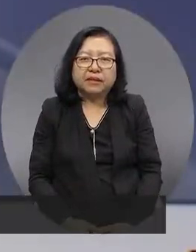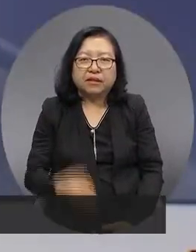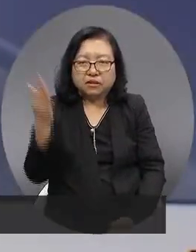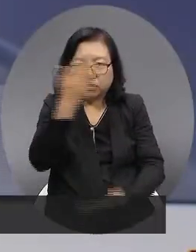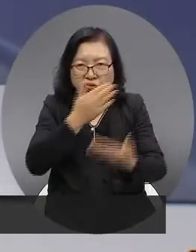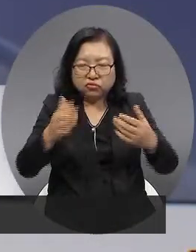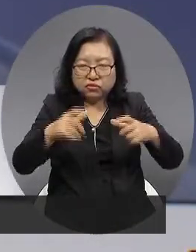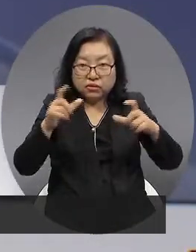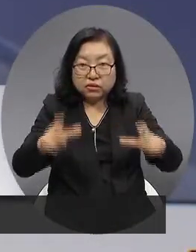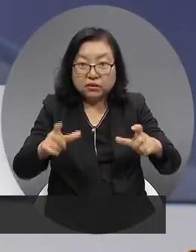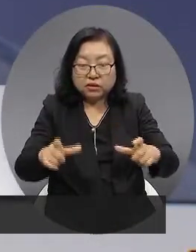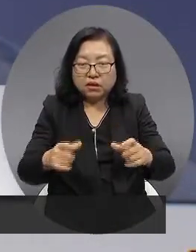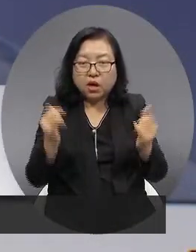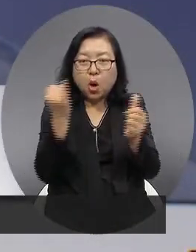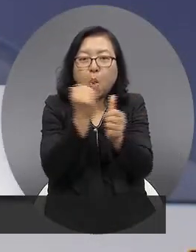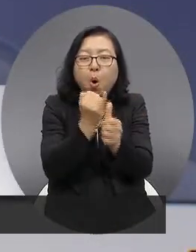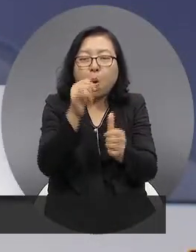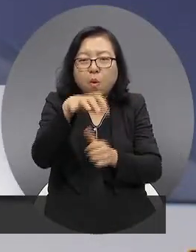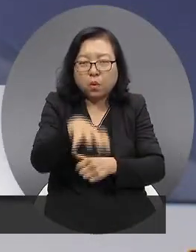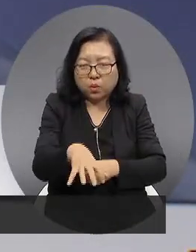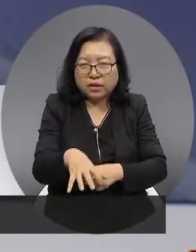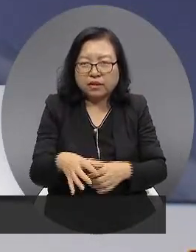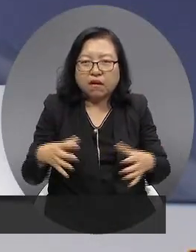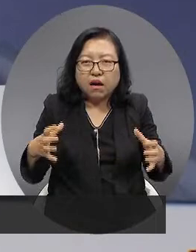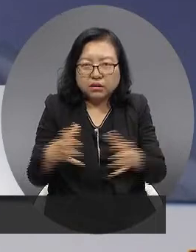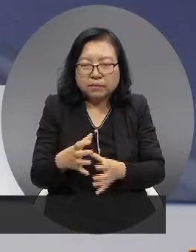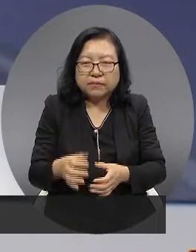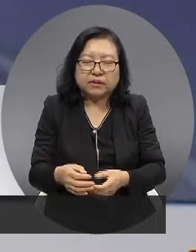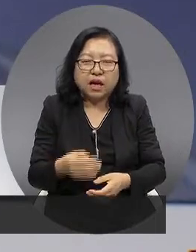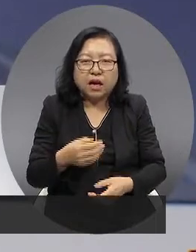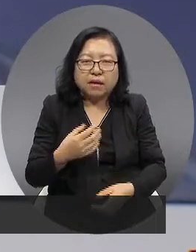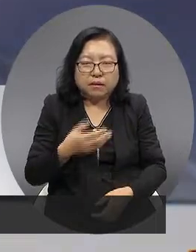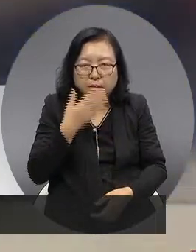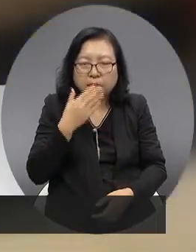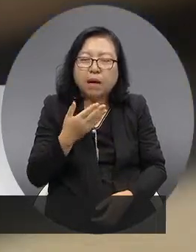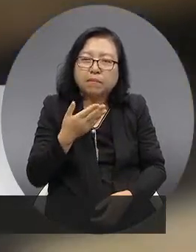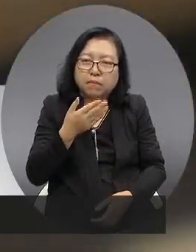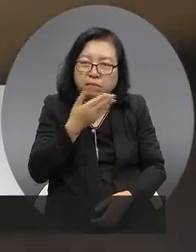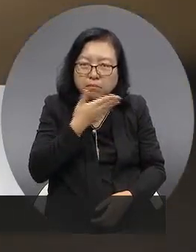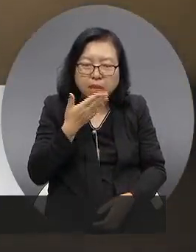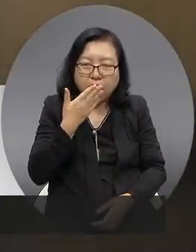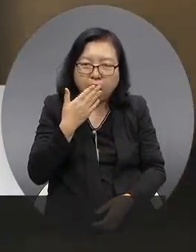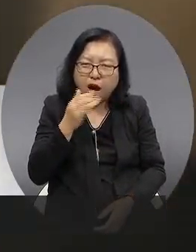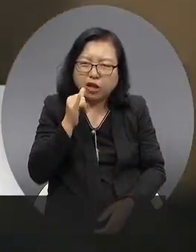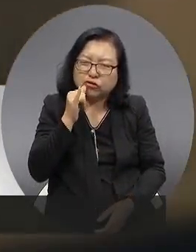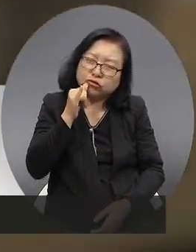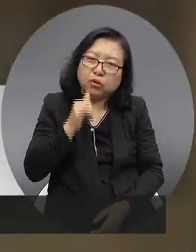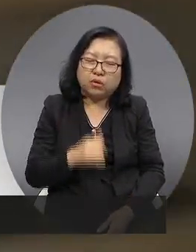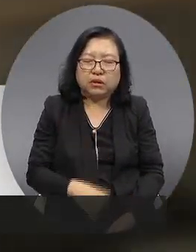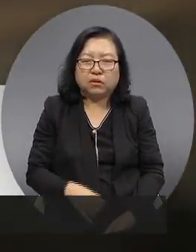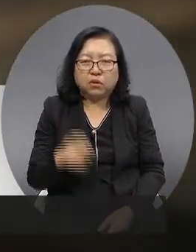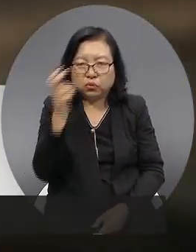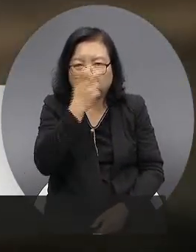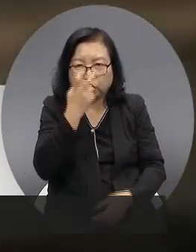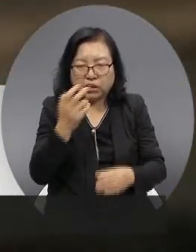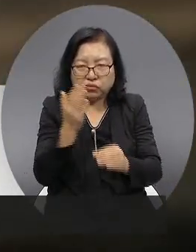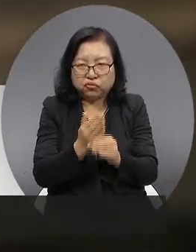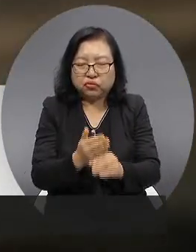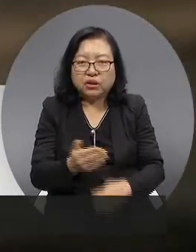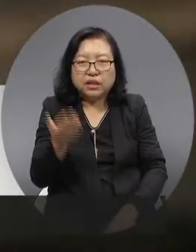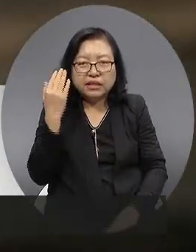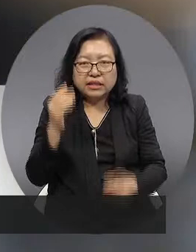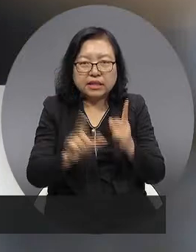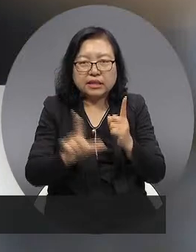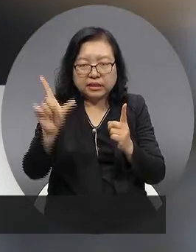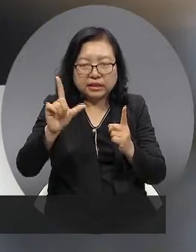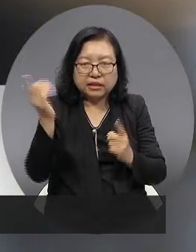청주의 한 예식장에서 집단 식중독 증상이 나타나 역학조사가 진행되고 있습니다. 청주시는 지난 1일 청원구의